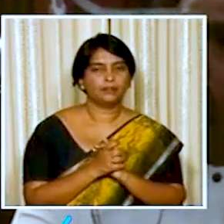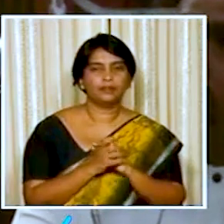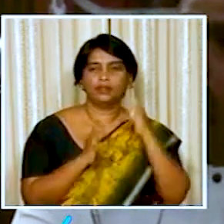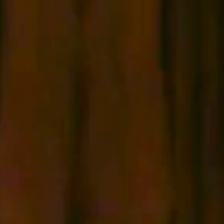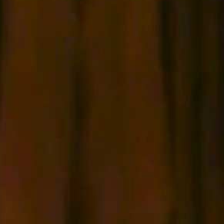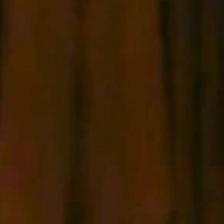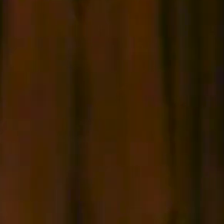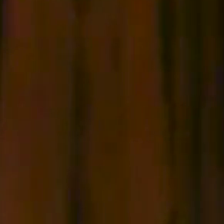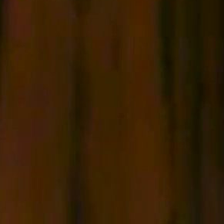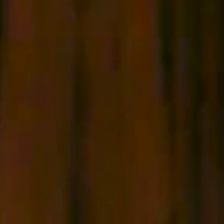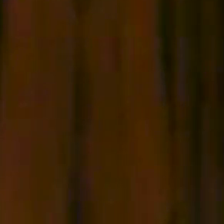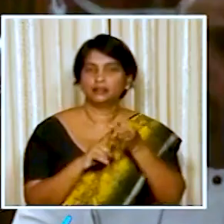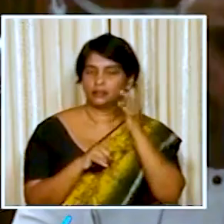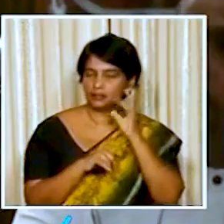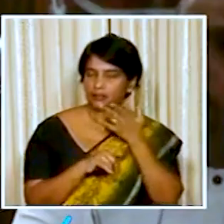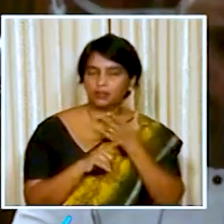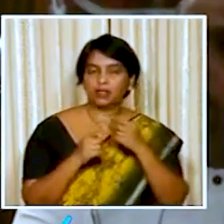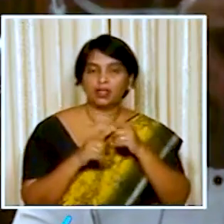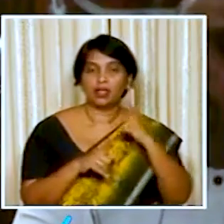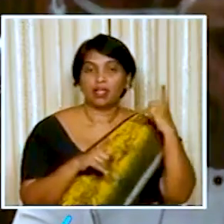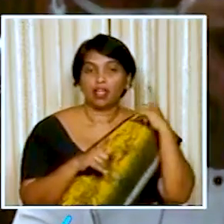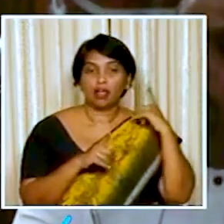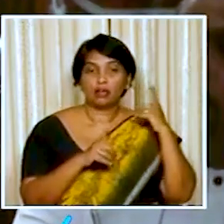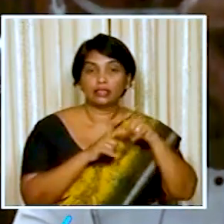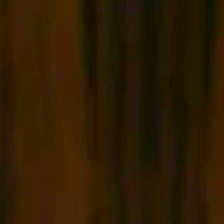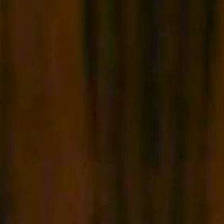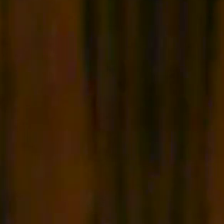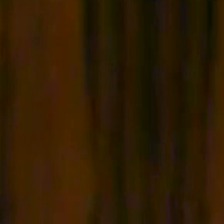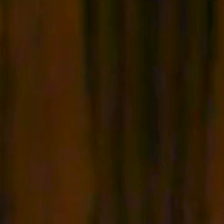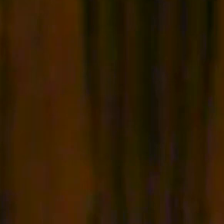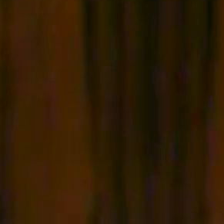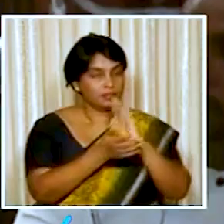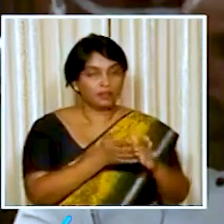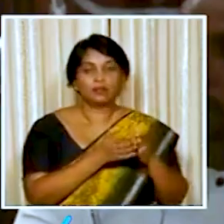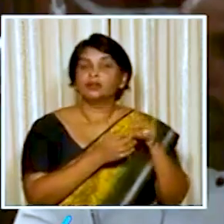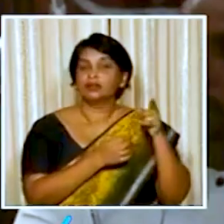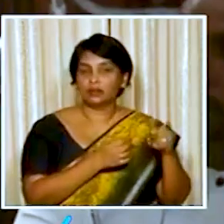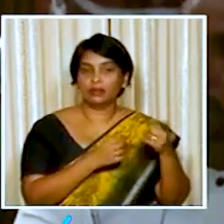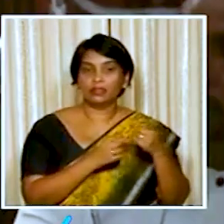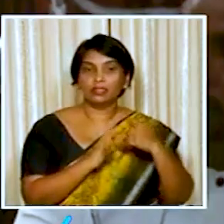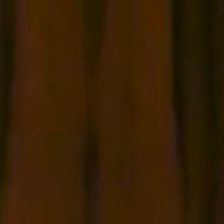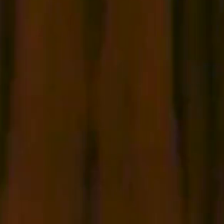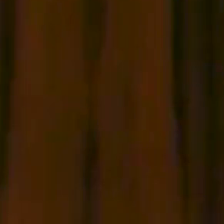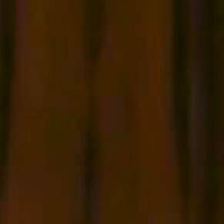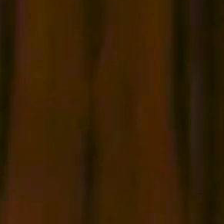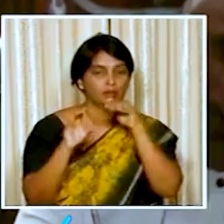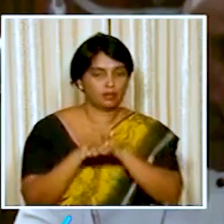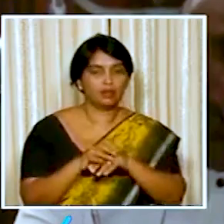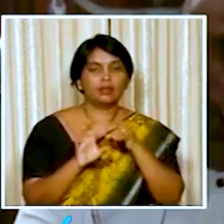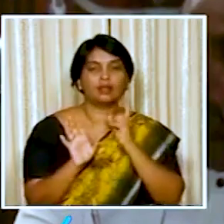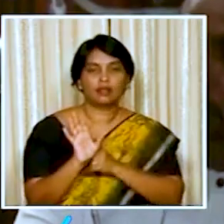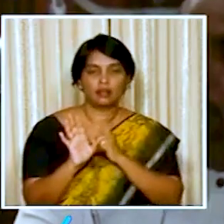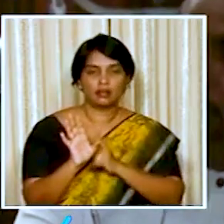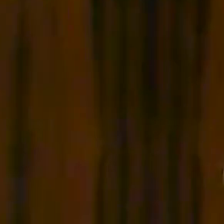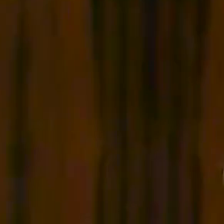ජනාධිපති තුමා ඒ කාලේ රණවීරවන්ට විරුද්ධයිනේ රණවීරව පාවා දෙන්න කියලා කතා කරපු කෙනානේ දැන් AI බේරගන්නේ අපිට ජිනීව යන්නුනේ හැබැයි අපිට හැමදාම